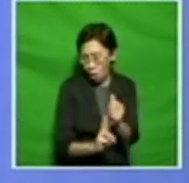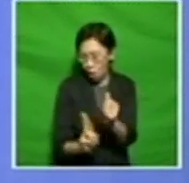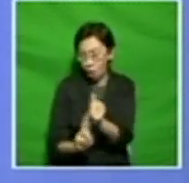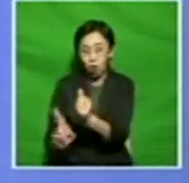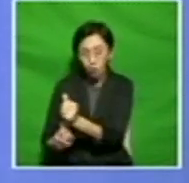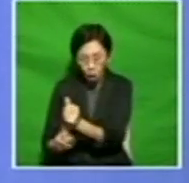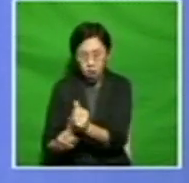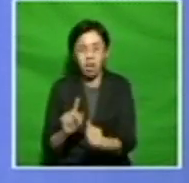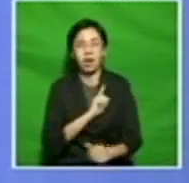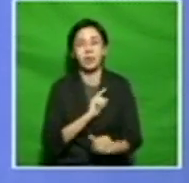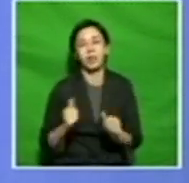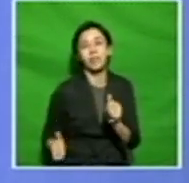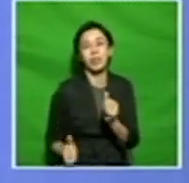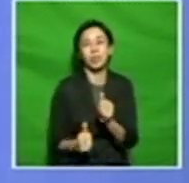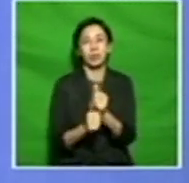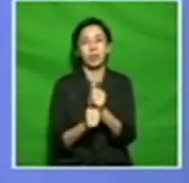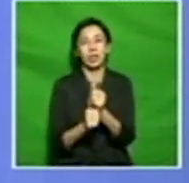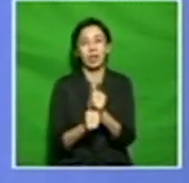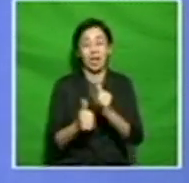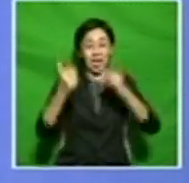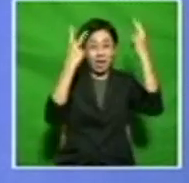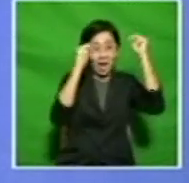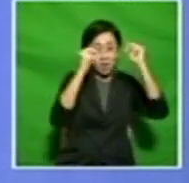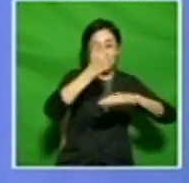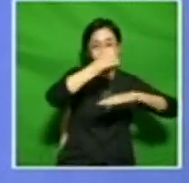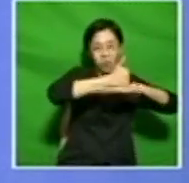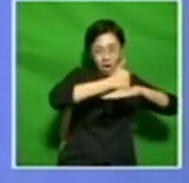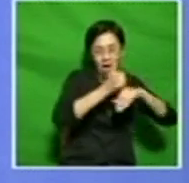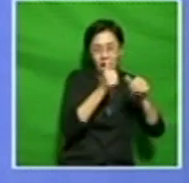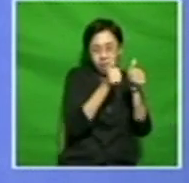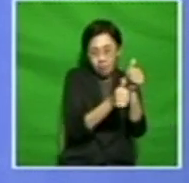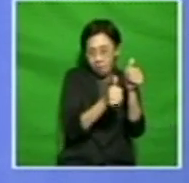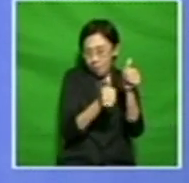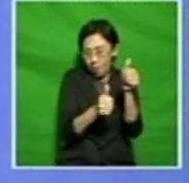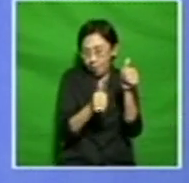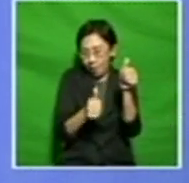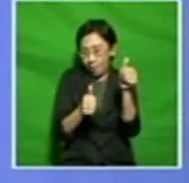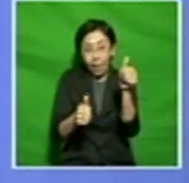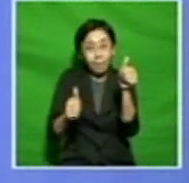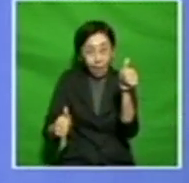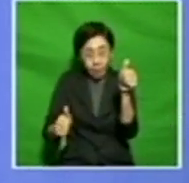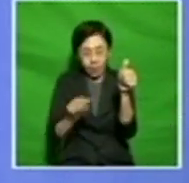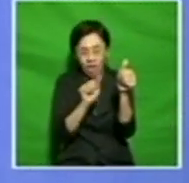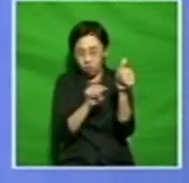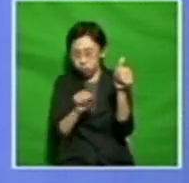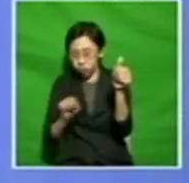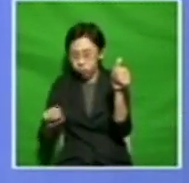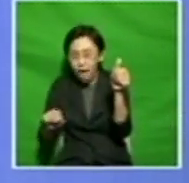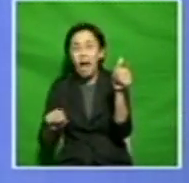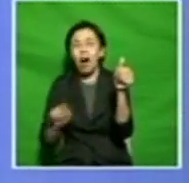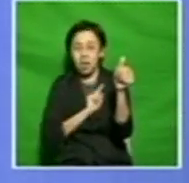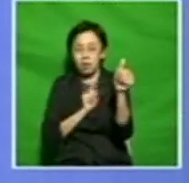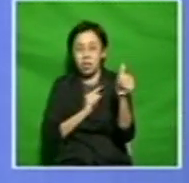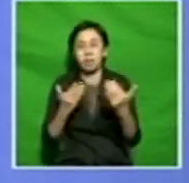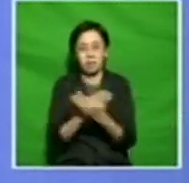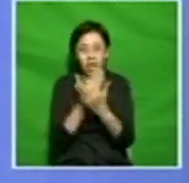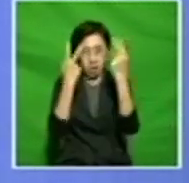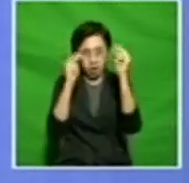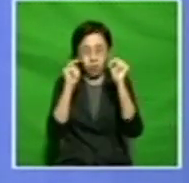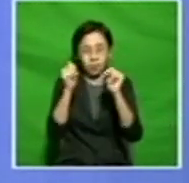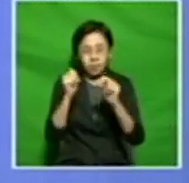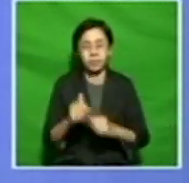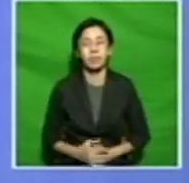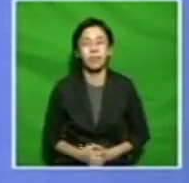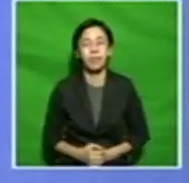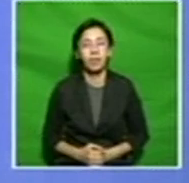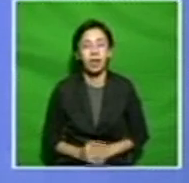นผู้ช่วยในการรักษาสถานการณ์เรียงตามลำดับในการรักษาราชการแทนนายก